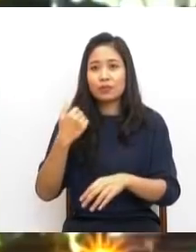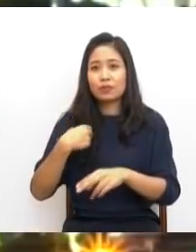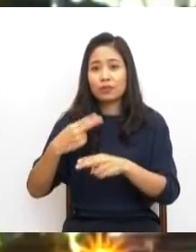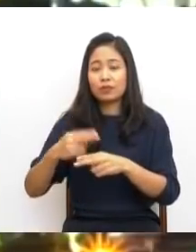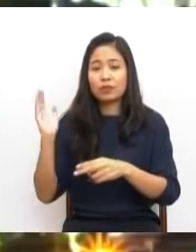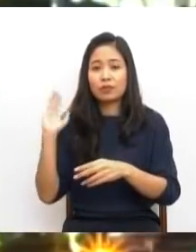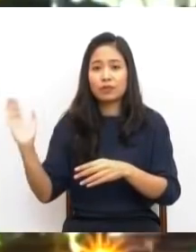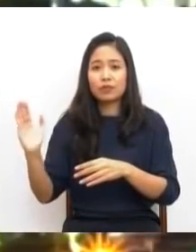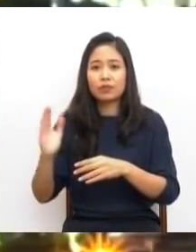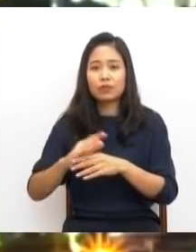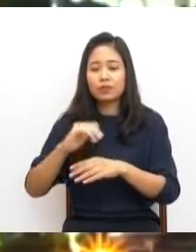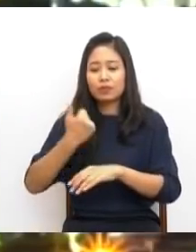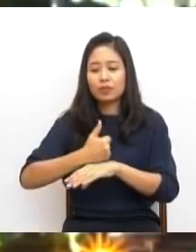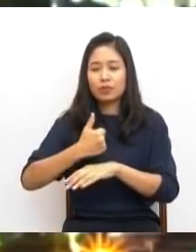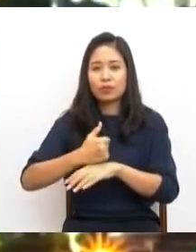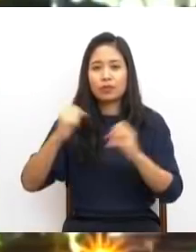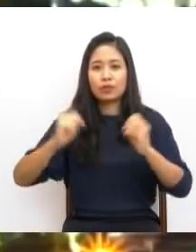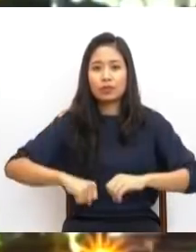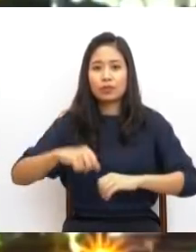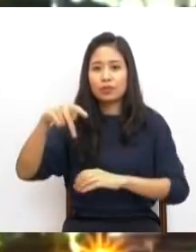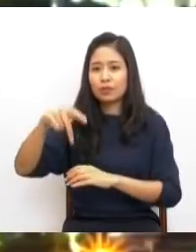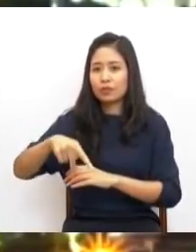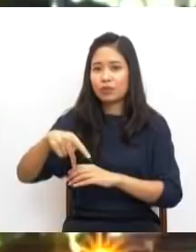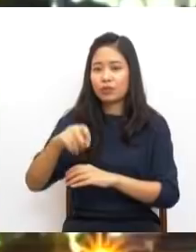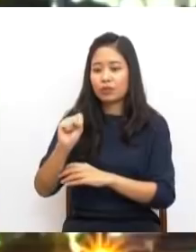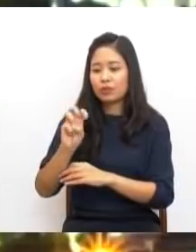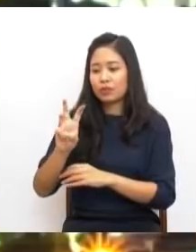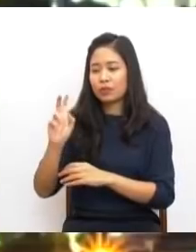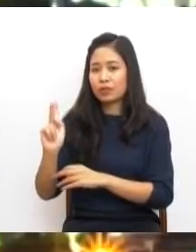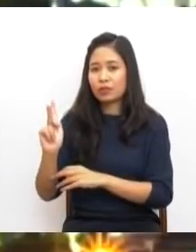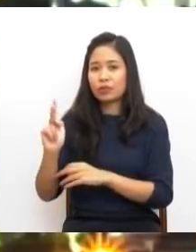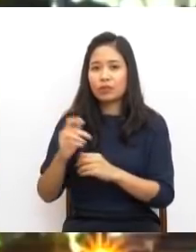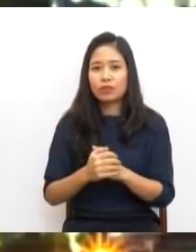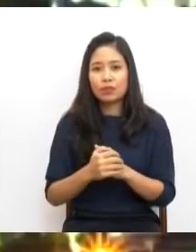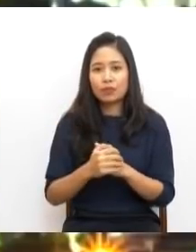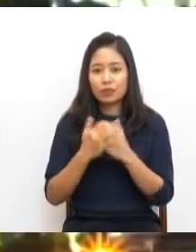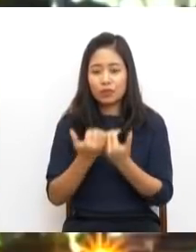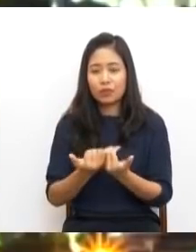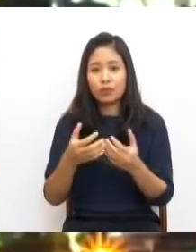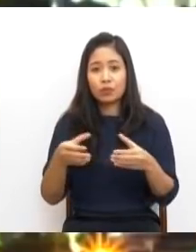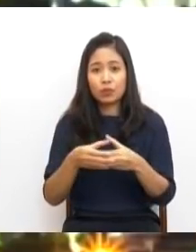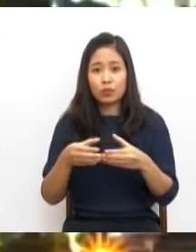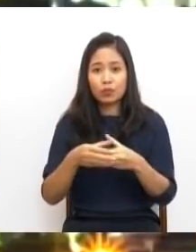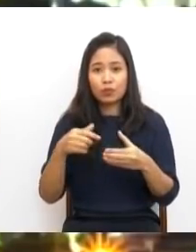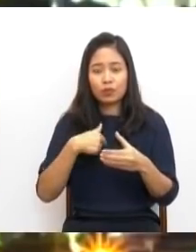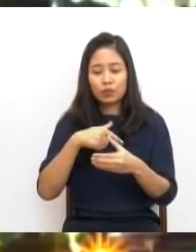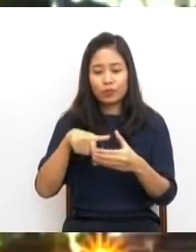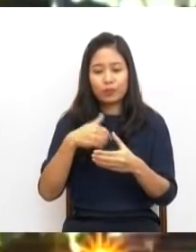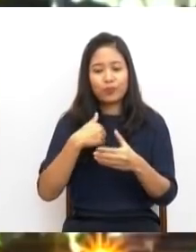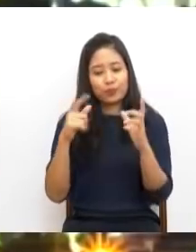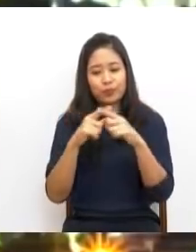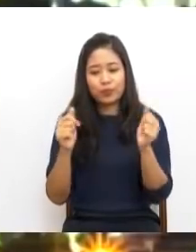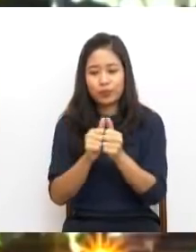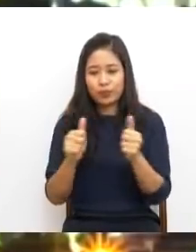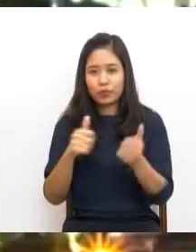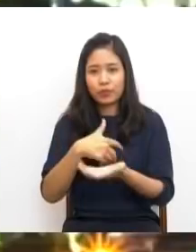ำหรับผู้มีความสามารถพิเศษสำนักวิชาการและมาตรฐานการศึกษาค่ะสำหรับวันนี้นะคะทางกลุ่มขอนำเสนอเรื่องราวดีๆที่เกิดขึ้น